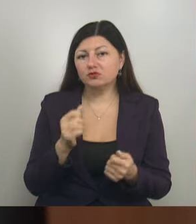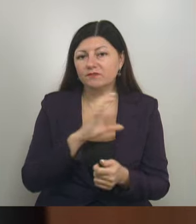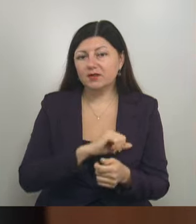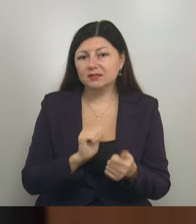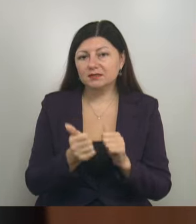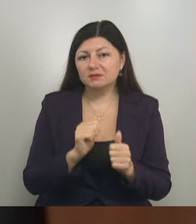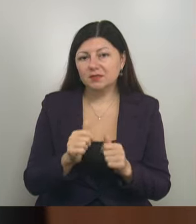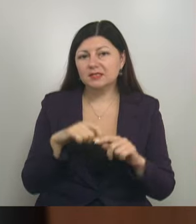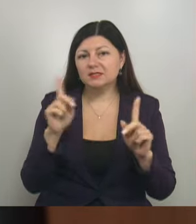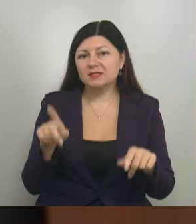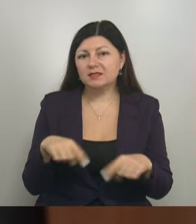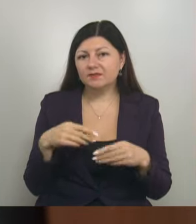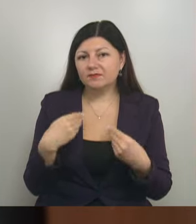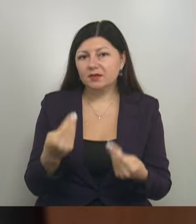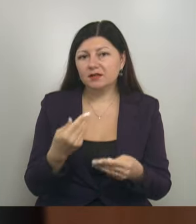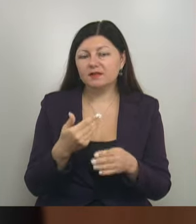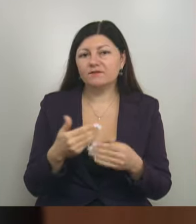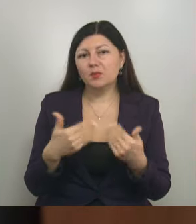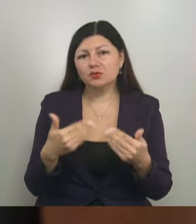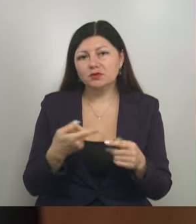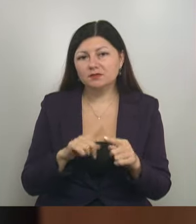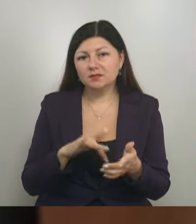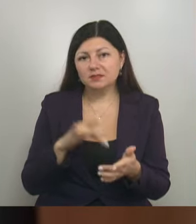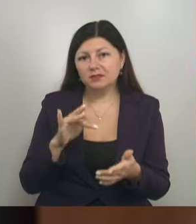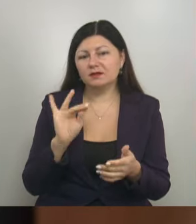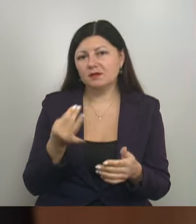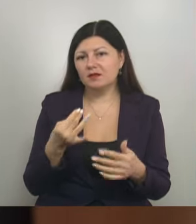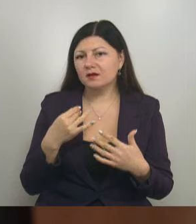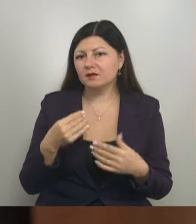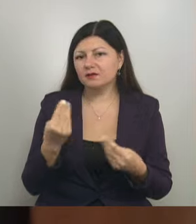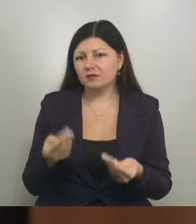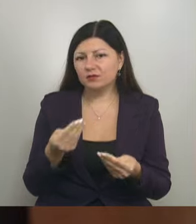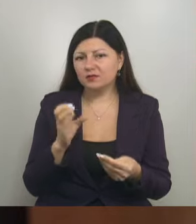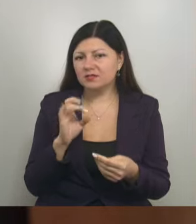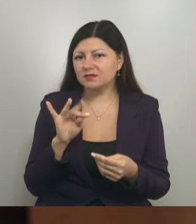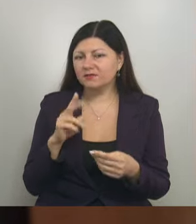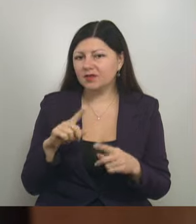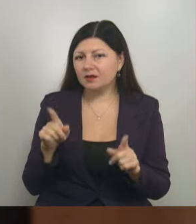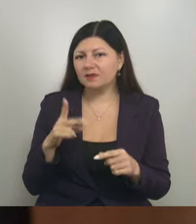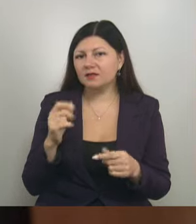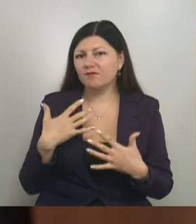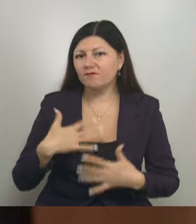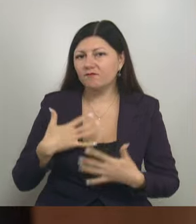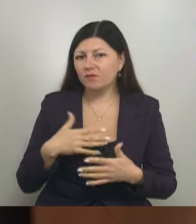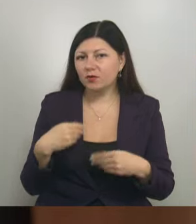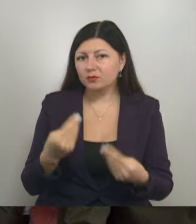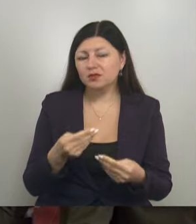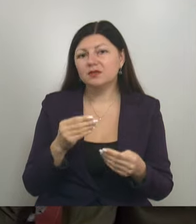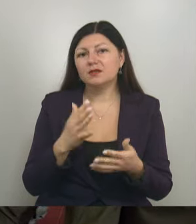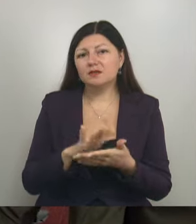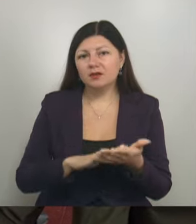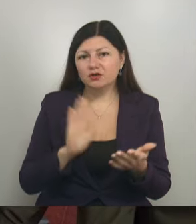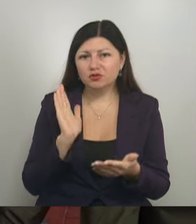сертификат выпускника этого центра. И, конечно, будет настоящим помощником нашим инструкторам, которые в дальнейшем будут организовывать такие